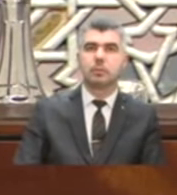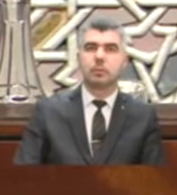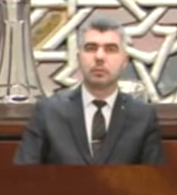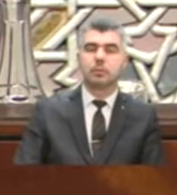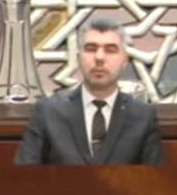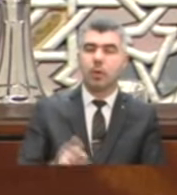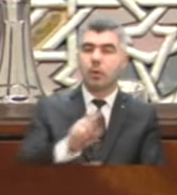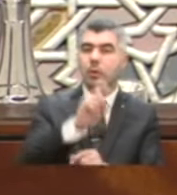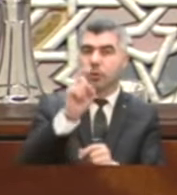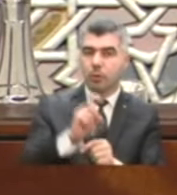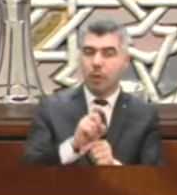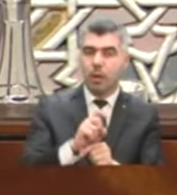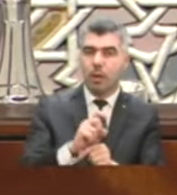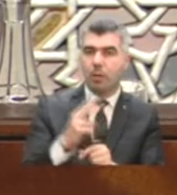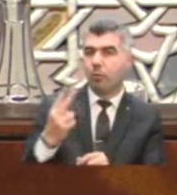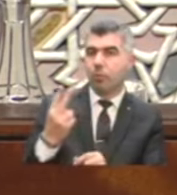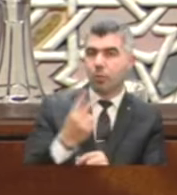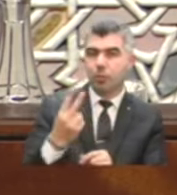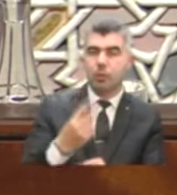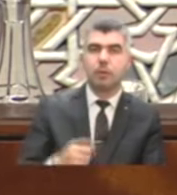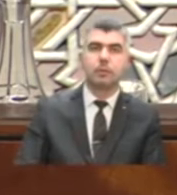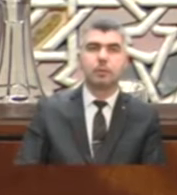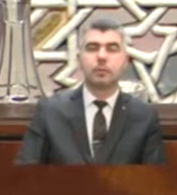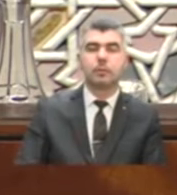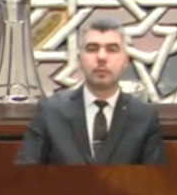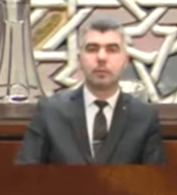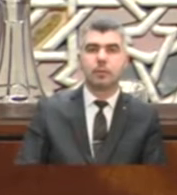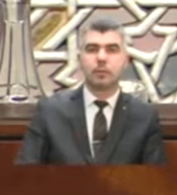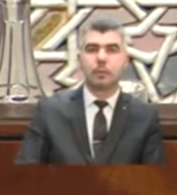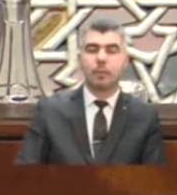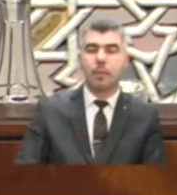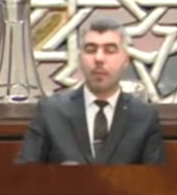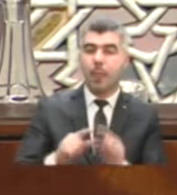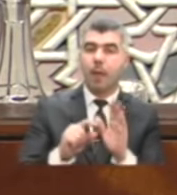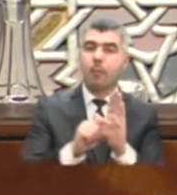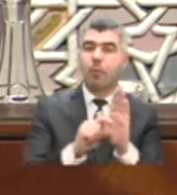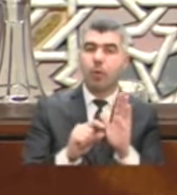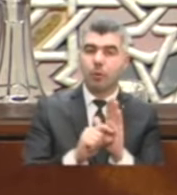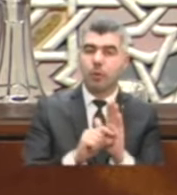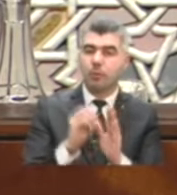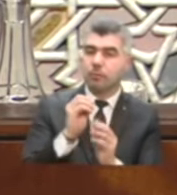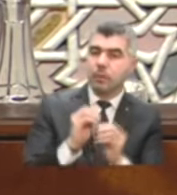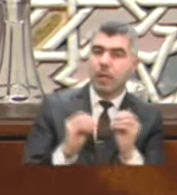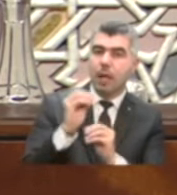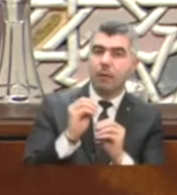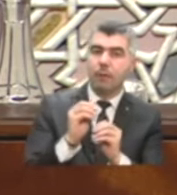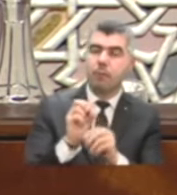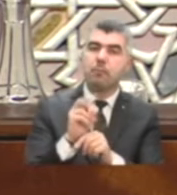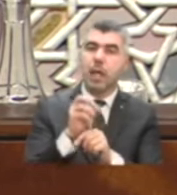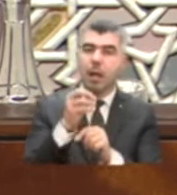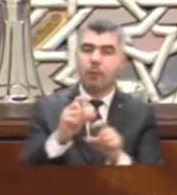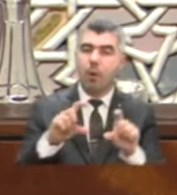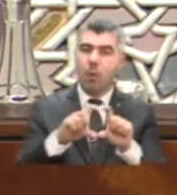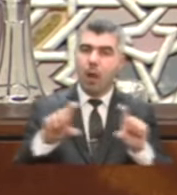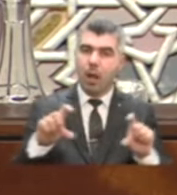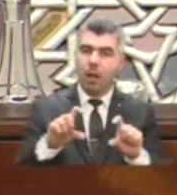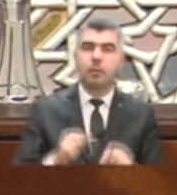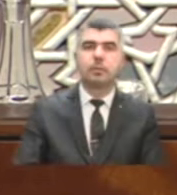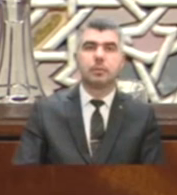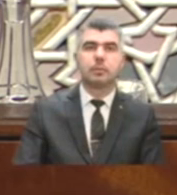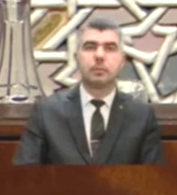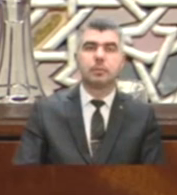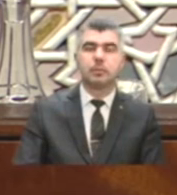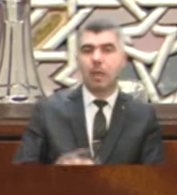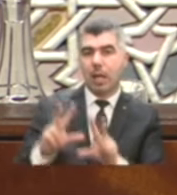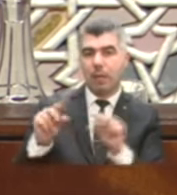أمر إلى السؤالان المواليان يتناولان موضوع غلاء تذاكر السفر، لذا سيتم طرحهما